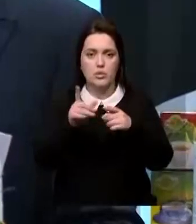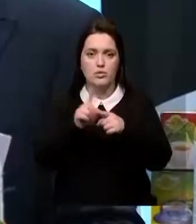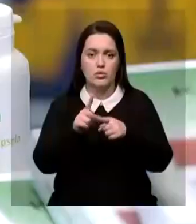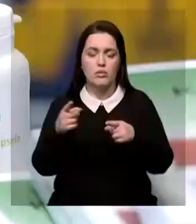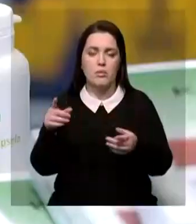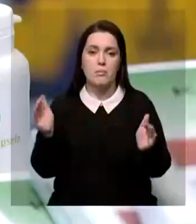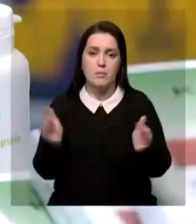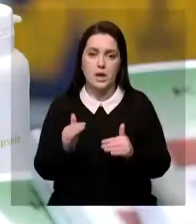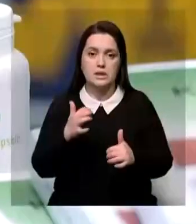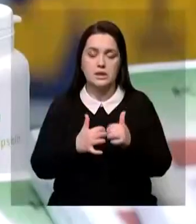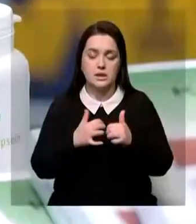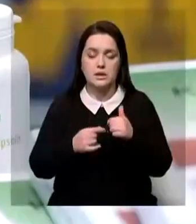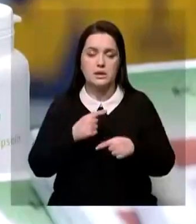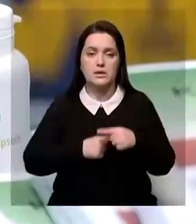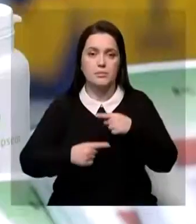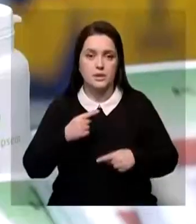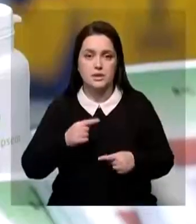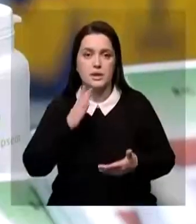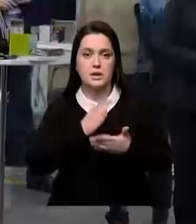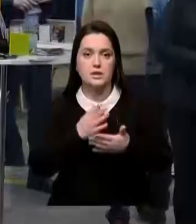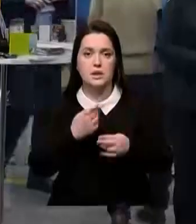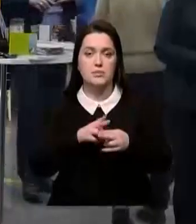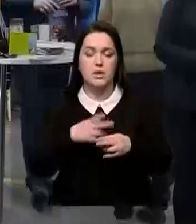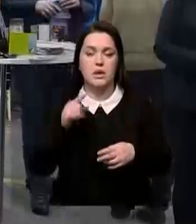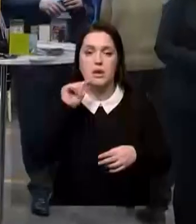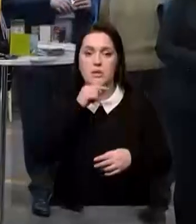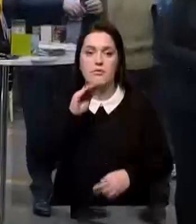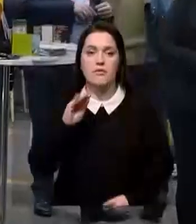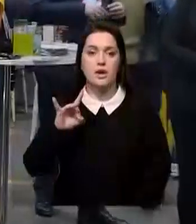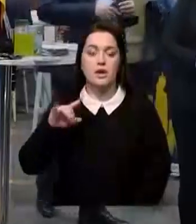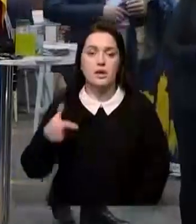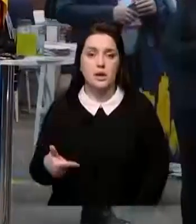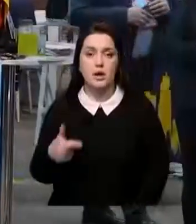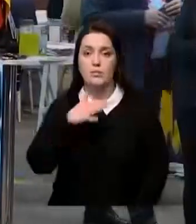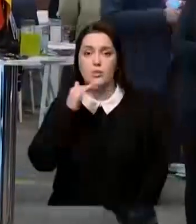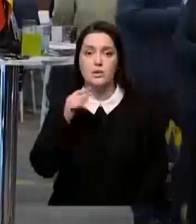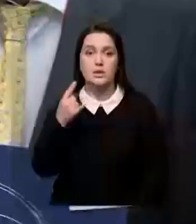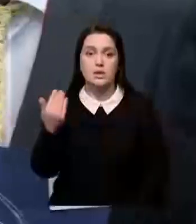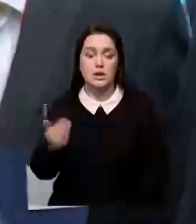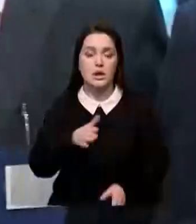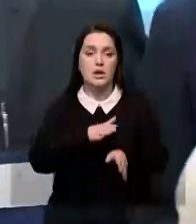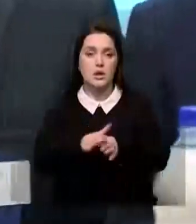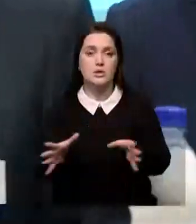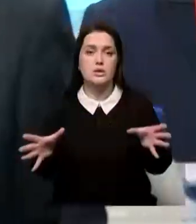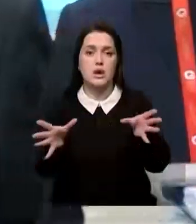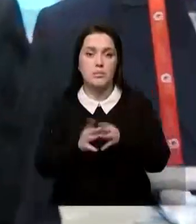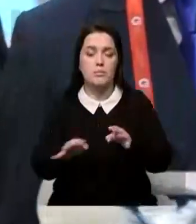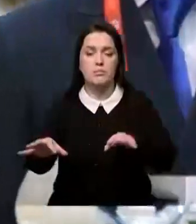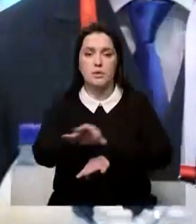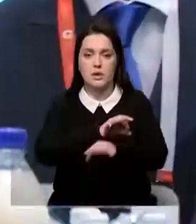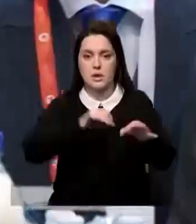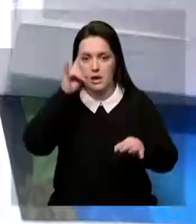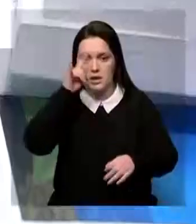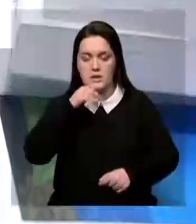представителями малого и среднего бизнеса, которые считаются фундаментом экономики ФРГ. Многие из них уже реализуют совместные проекты с